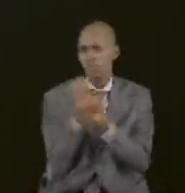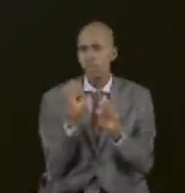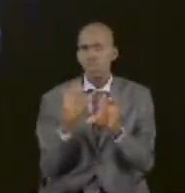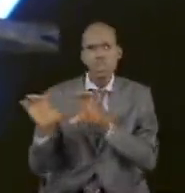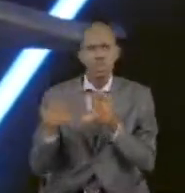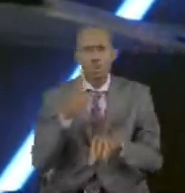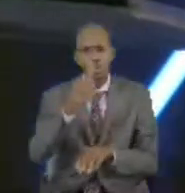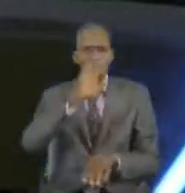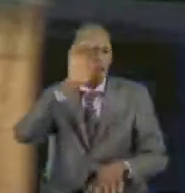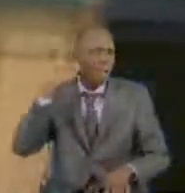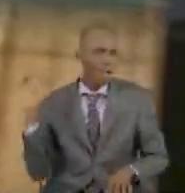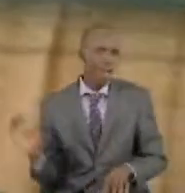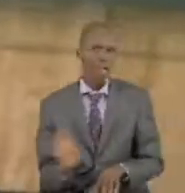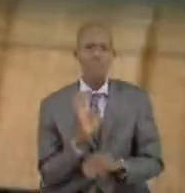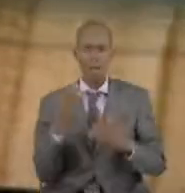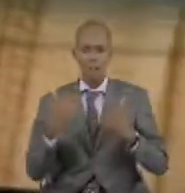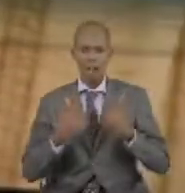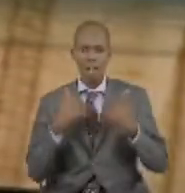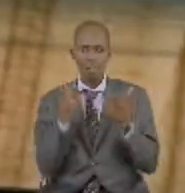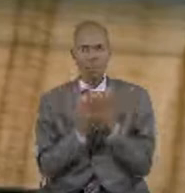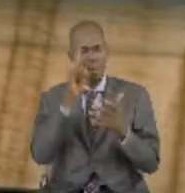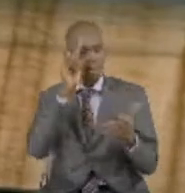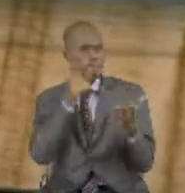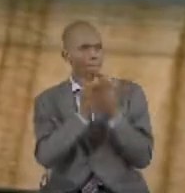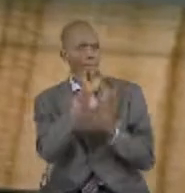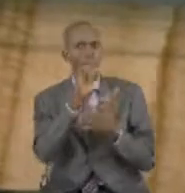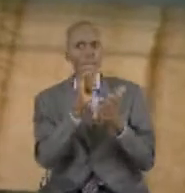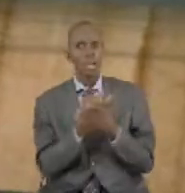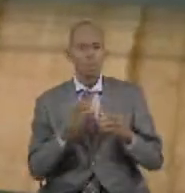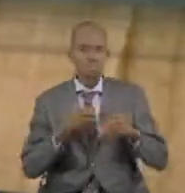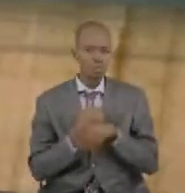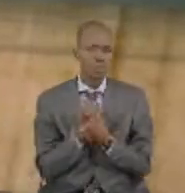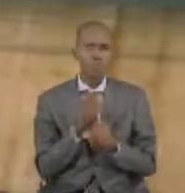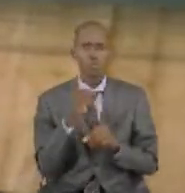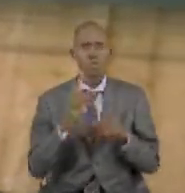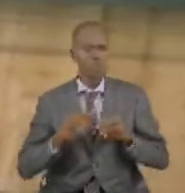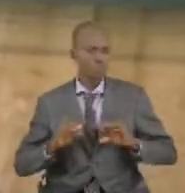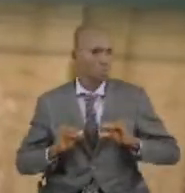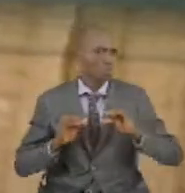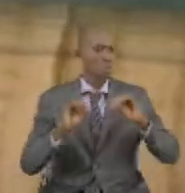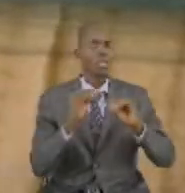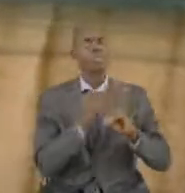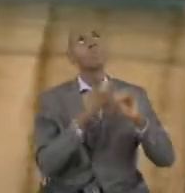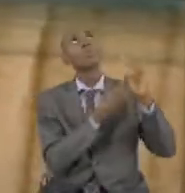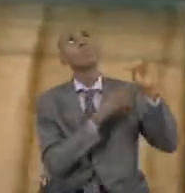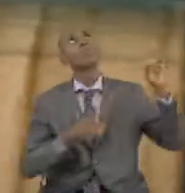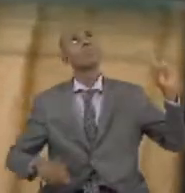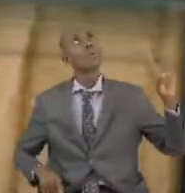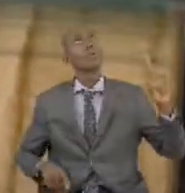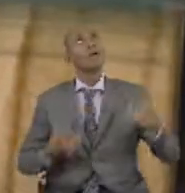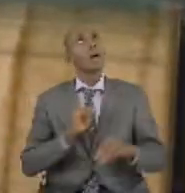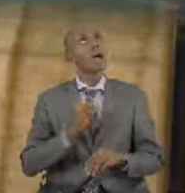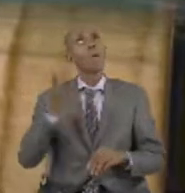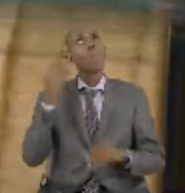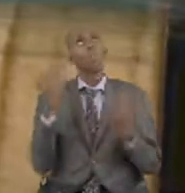de ce changement avez vous jamais une convention qui vous a poussé à vous jeunes ou pour pouvoir amener à dire seigneur